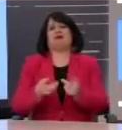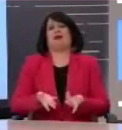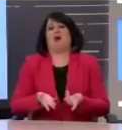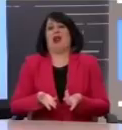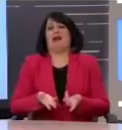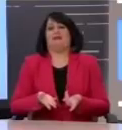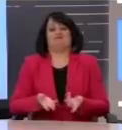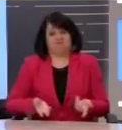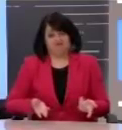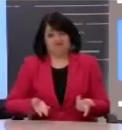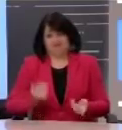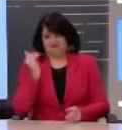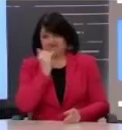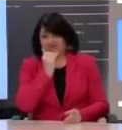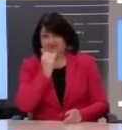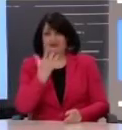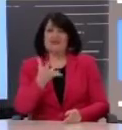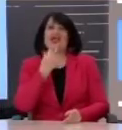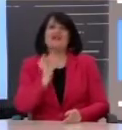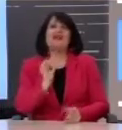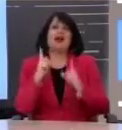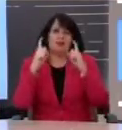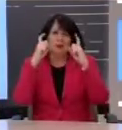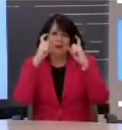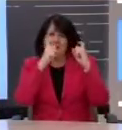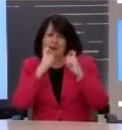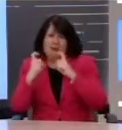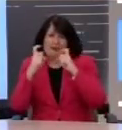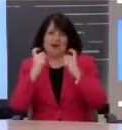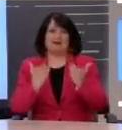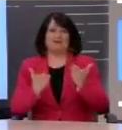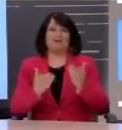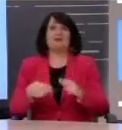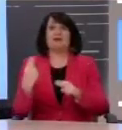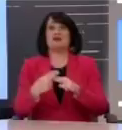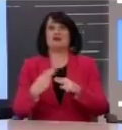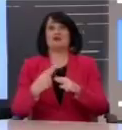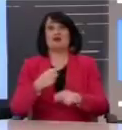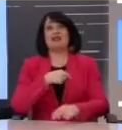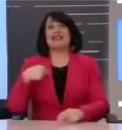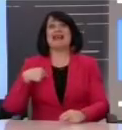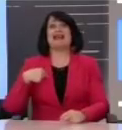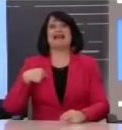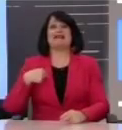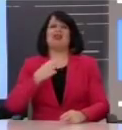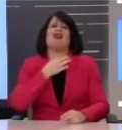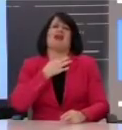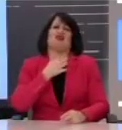Μέσα σε σύντομο χρονικό διάστημα είχα την ευκαιρία να βγάλω πολλές φωτογραφίες με τους σημαντικότερους ηγέτες του πλανήτη. Δεν